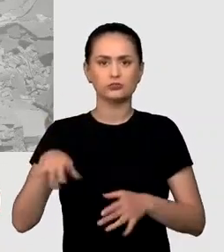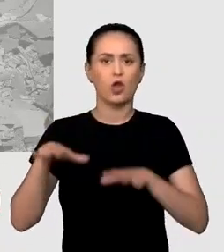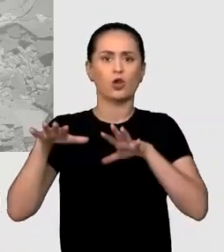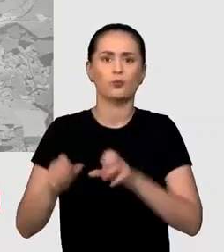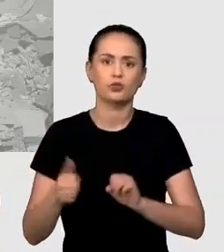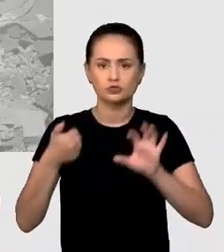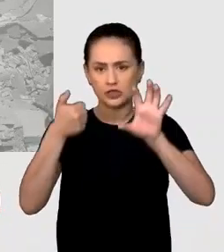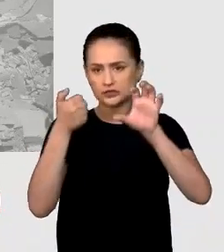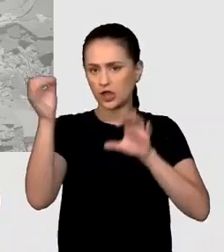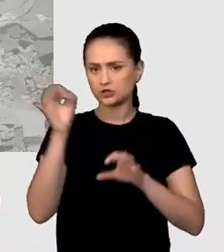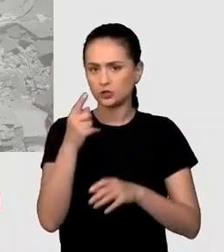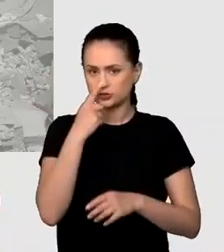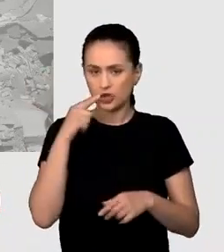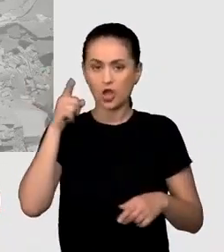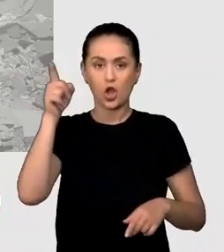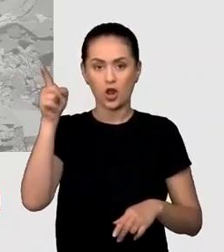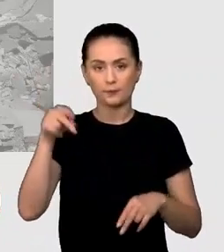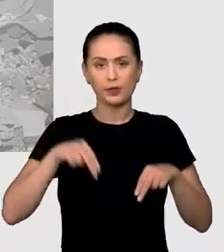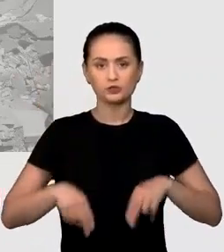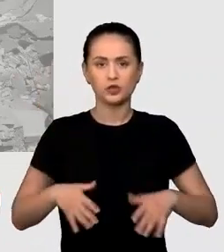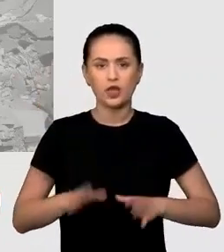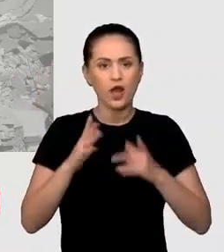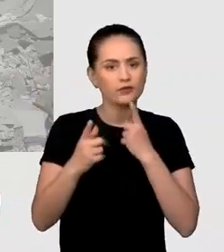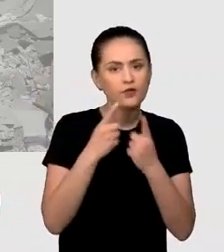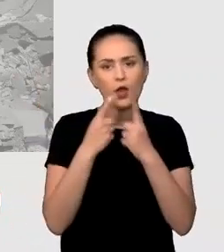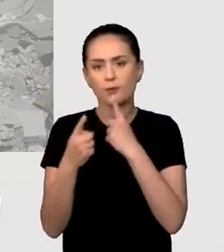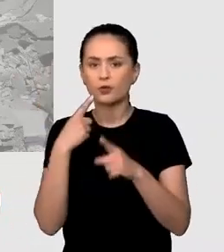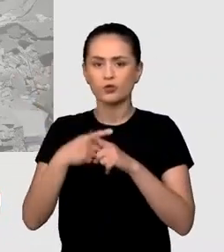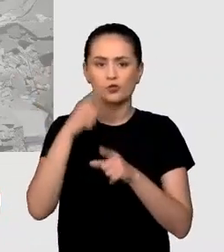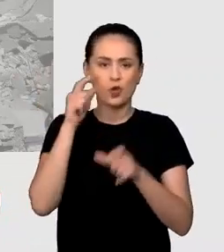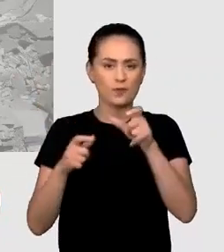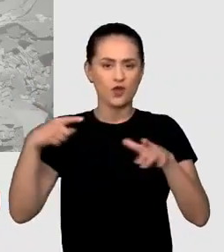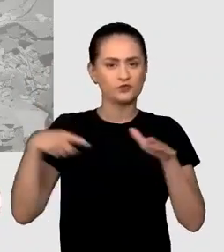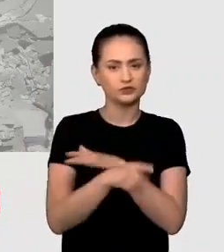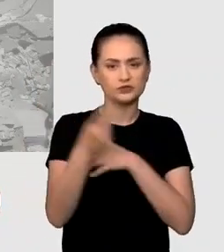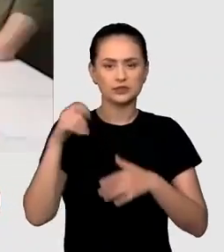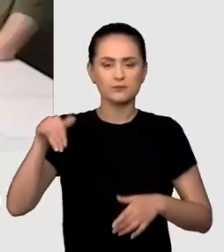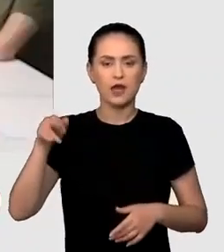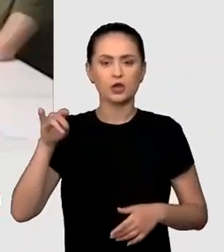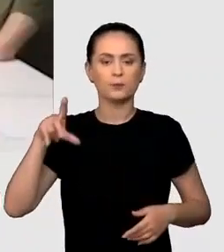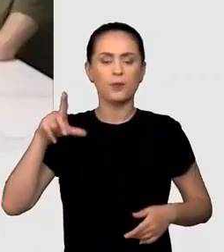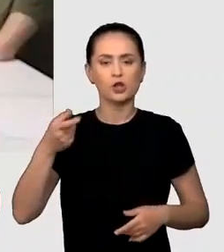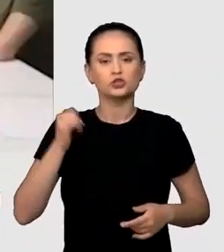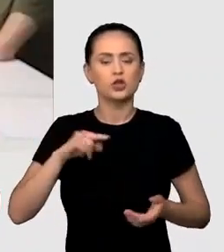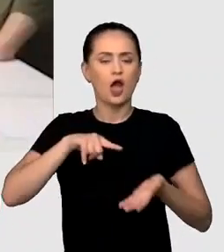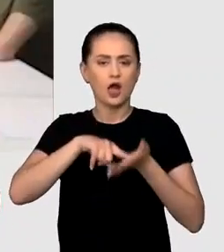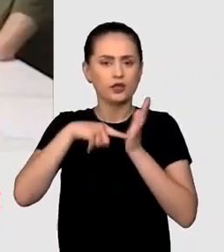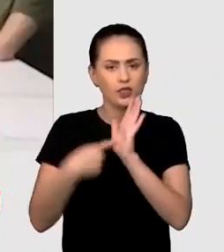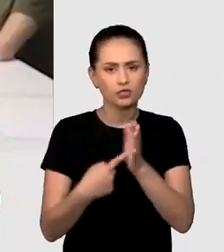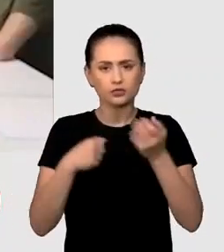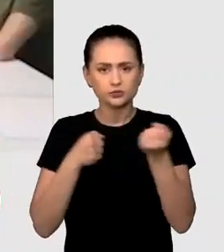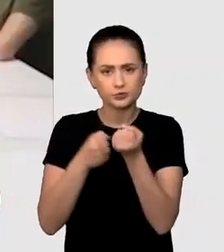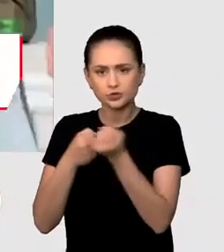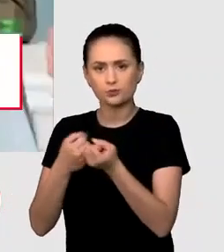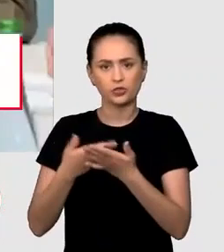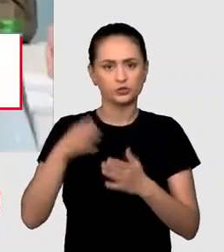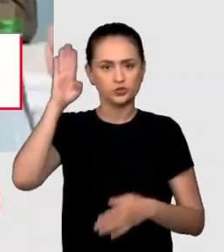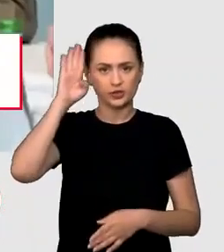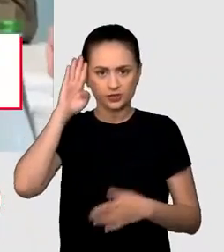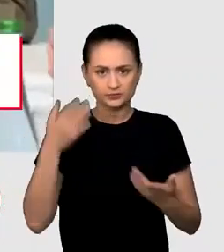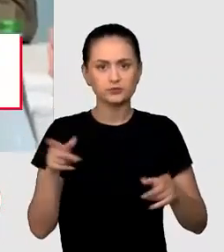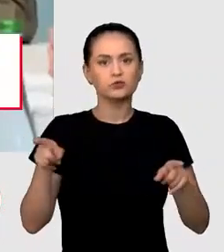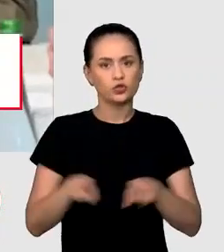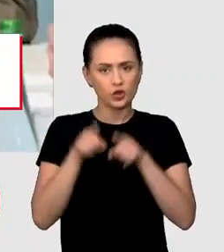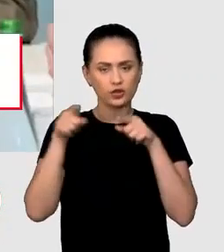teritoriu ocupat în proporție de 60% de ruși. Acolo, președintele ucrainean a stat de vorbă cu oamenii fugiți din Mariupol și și-a încurajat